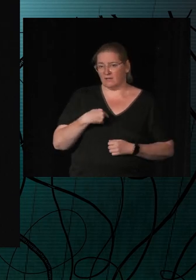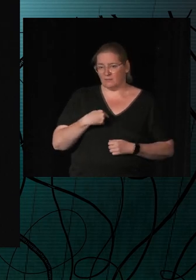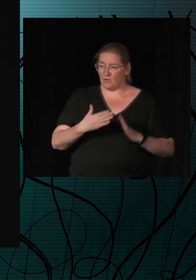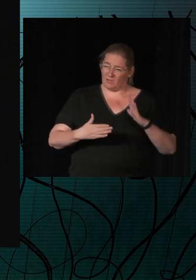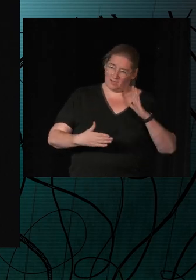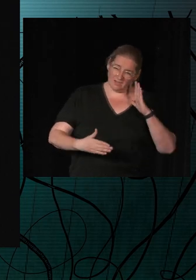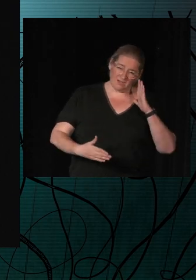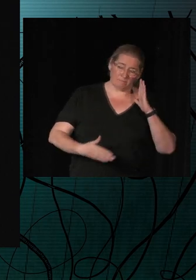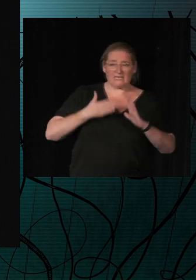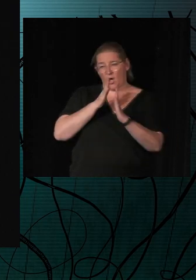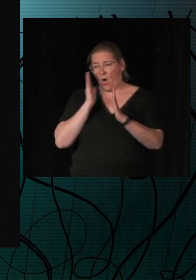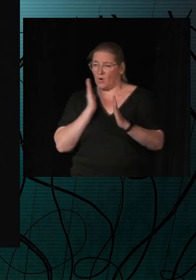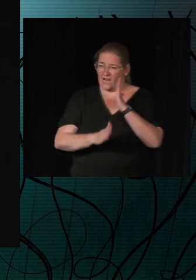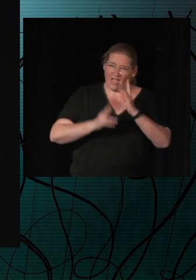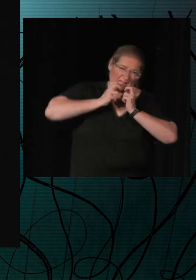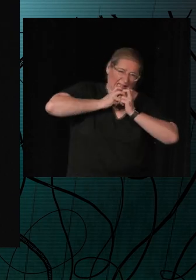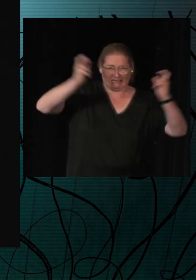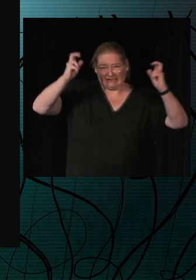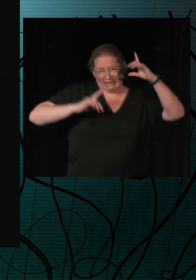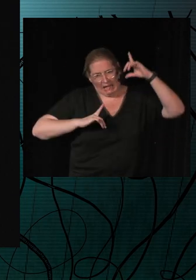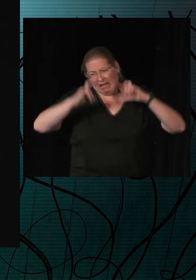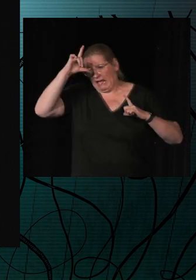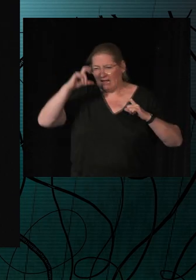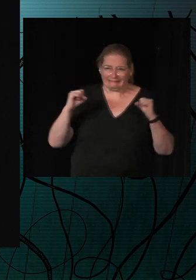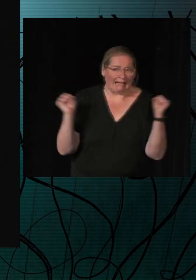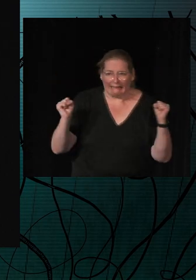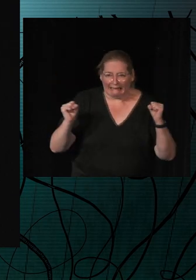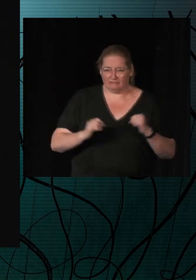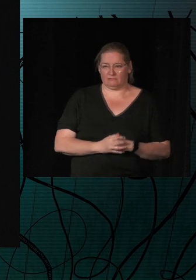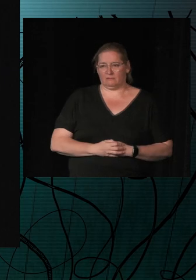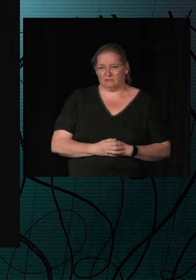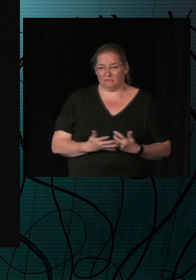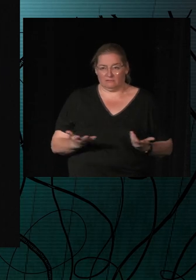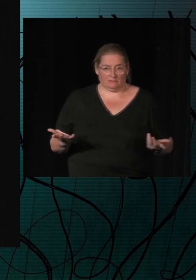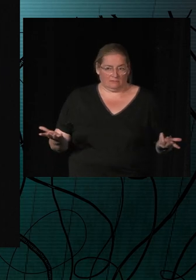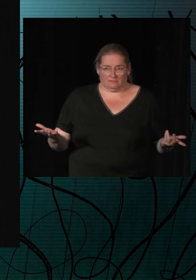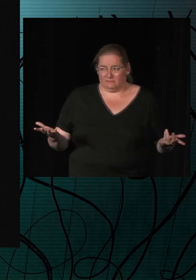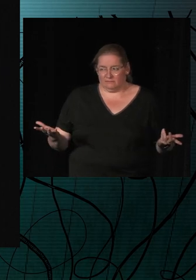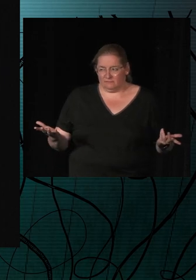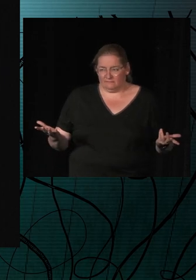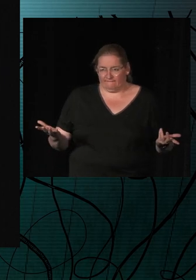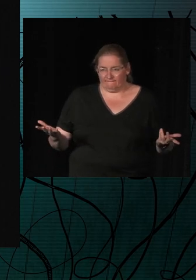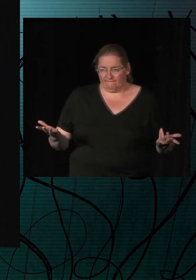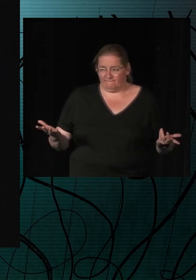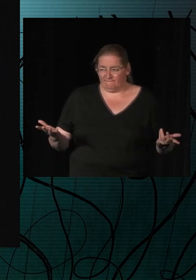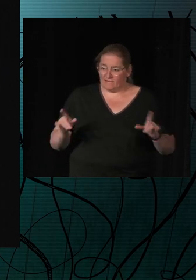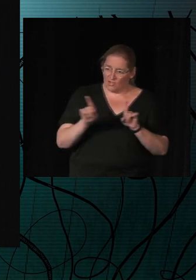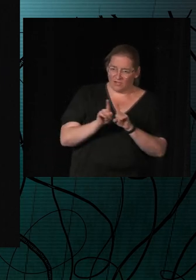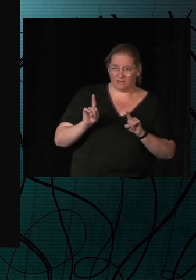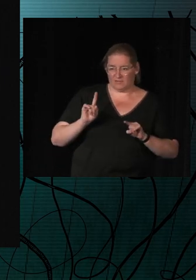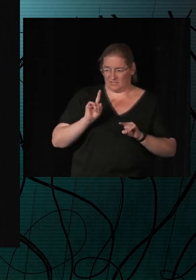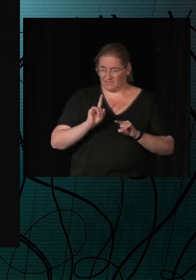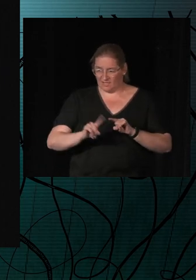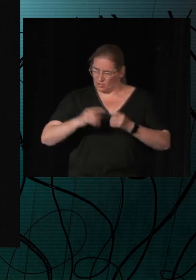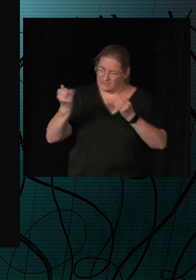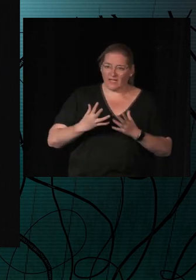expressive en live c'estàdire que je crie très facilement je suis pas du tout imperméable à tout ce